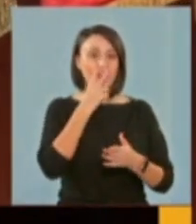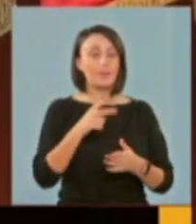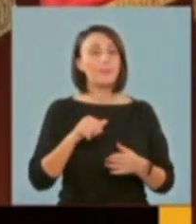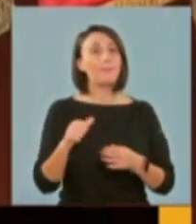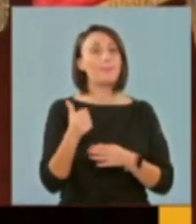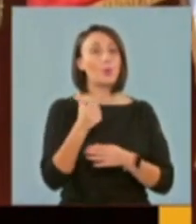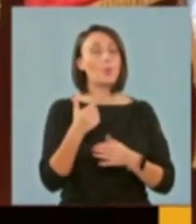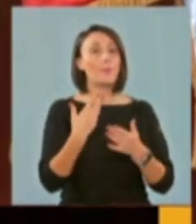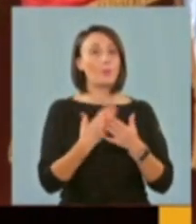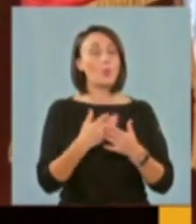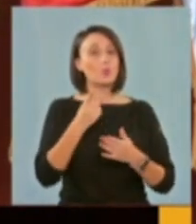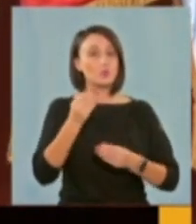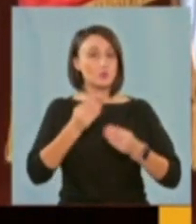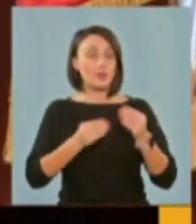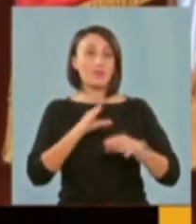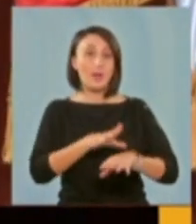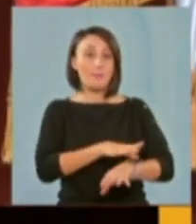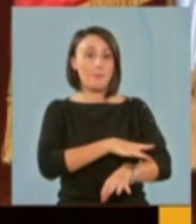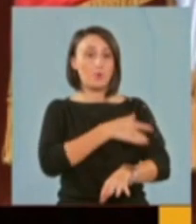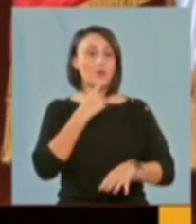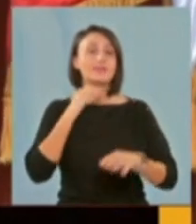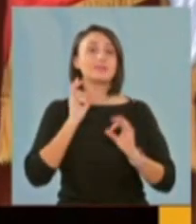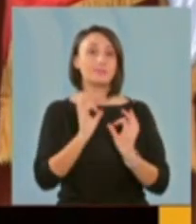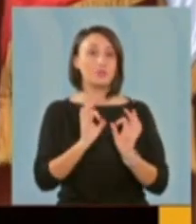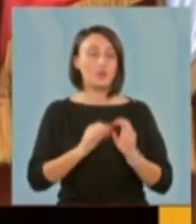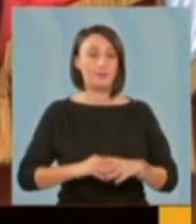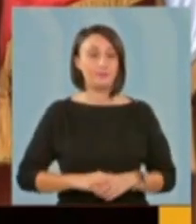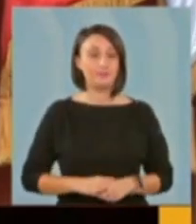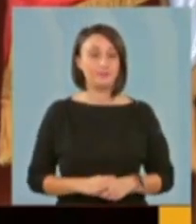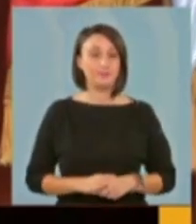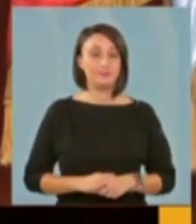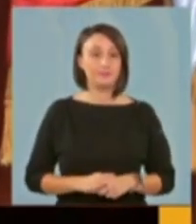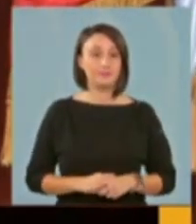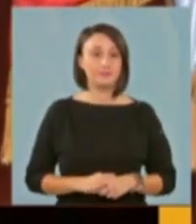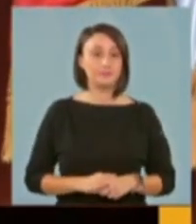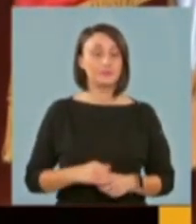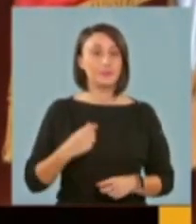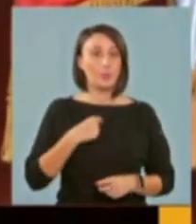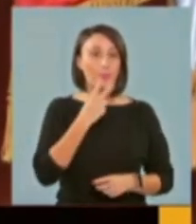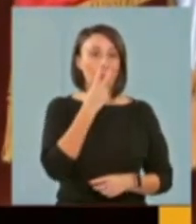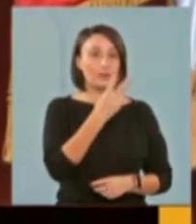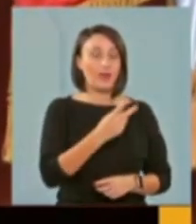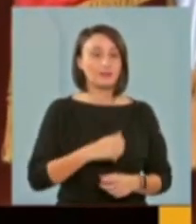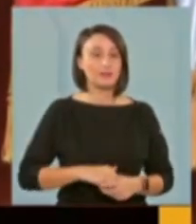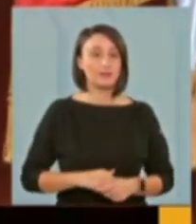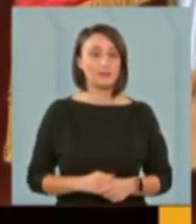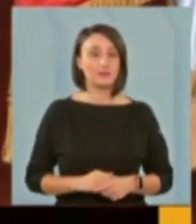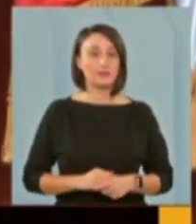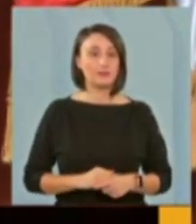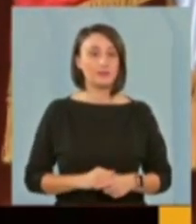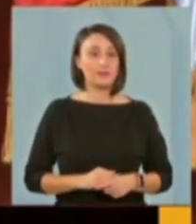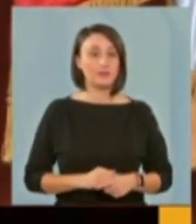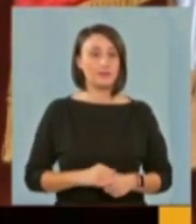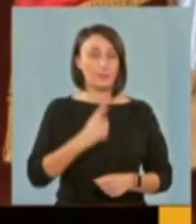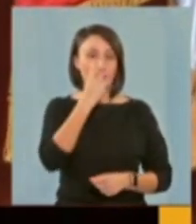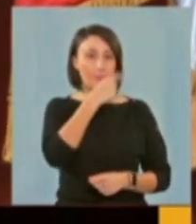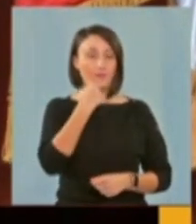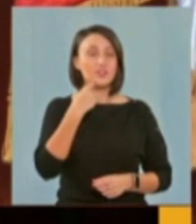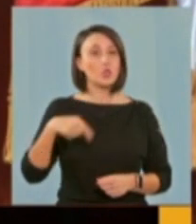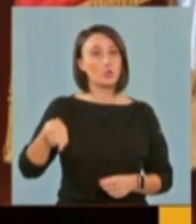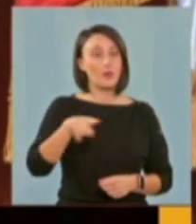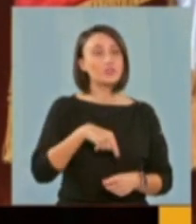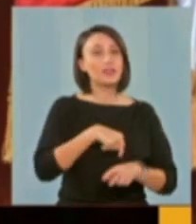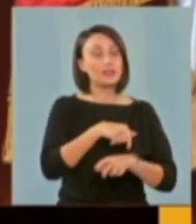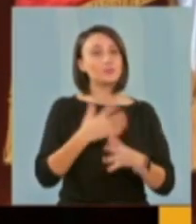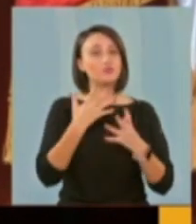primul rând, pentru că este o situație emoțională specială. M-am uitat pe fețele dumneavoastră în timp